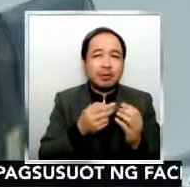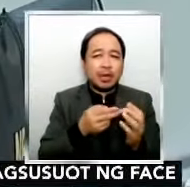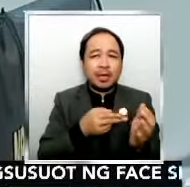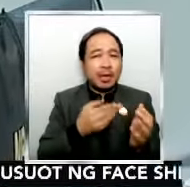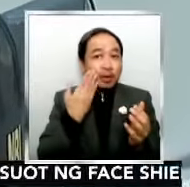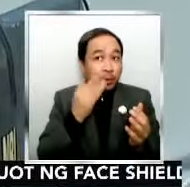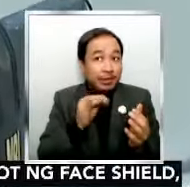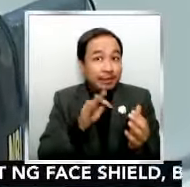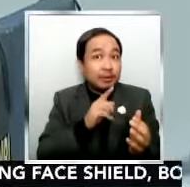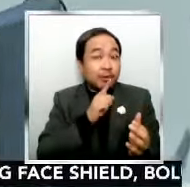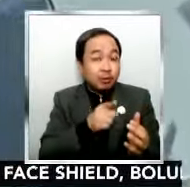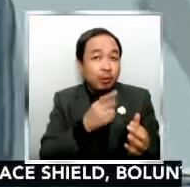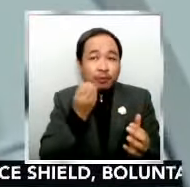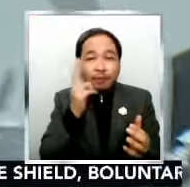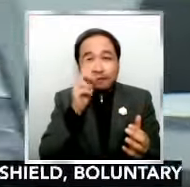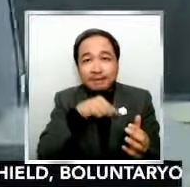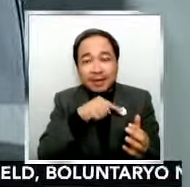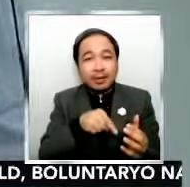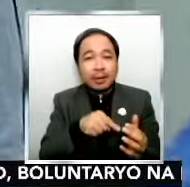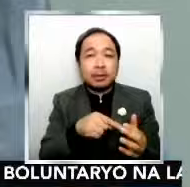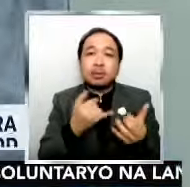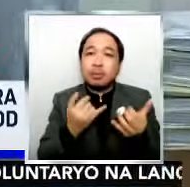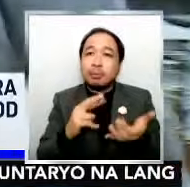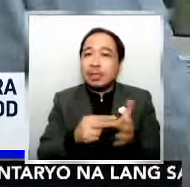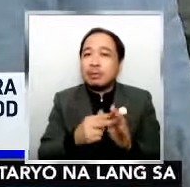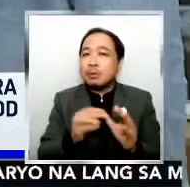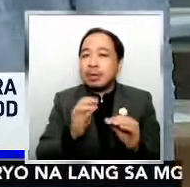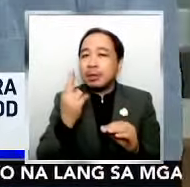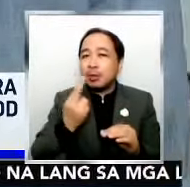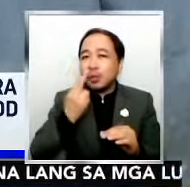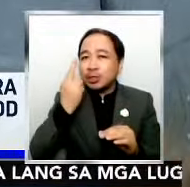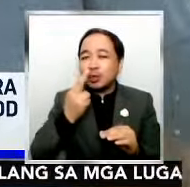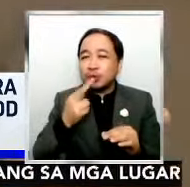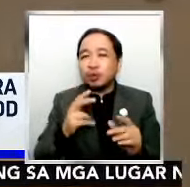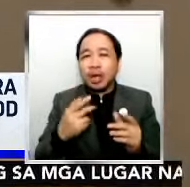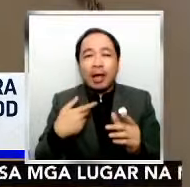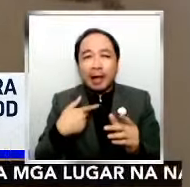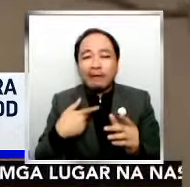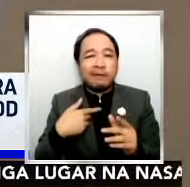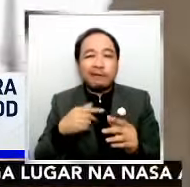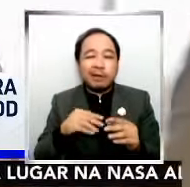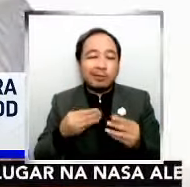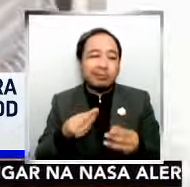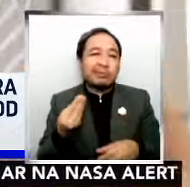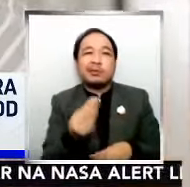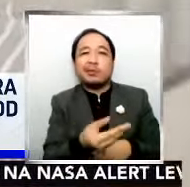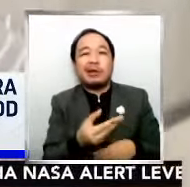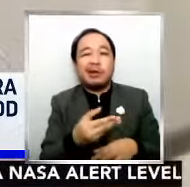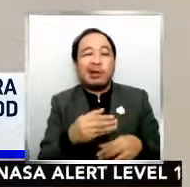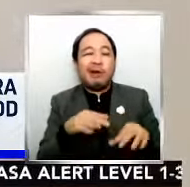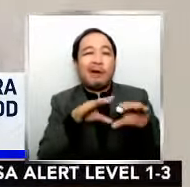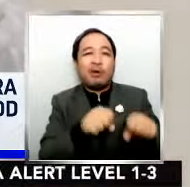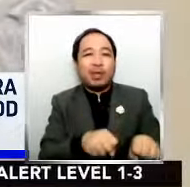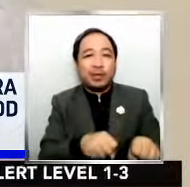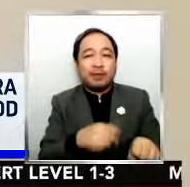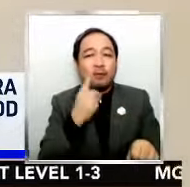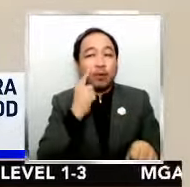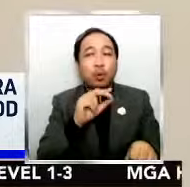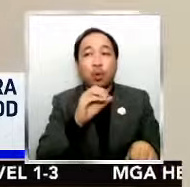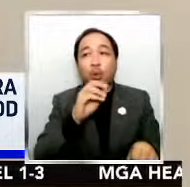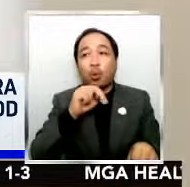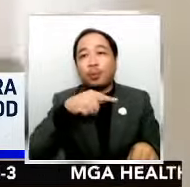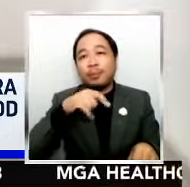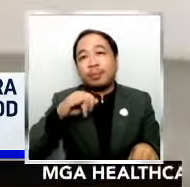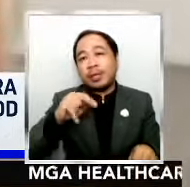Dahil daw dyan walang probable cause para mag-issue ng warrant of arrest laban kay Ongpin, pinawalang bisa na rin ng korte ang precautionary hold